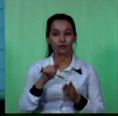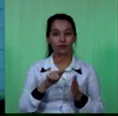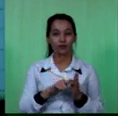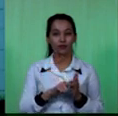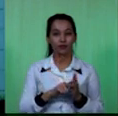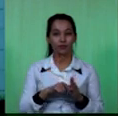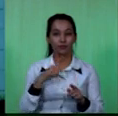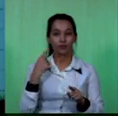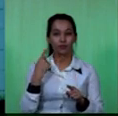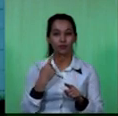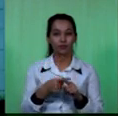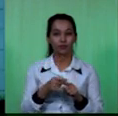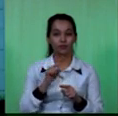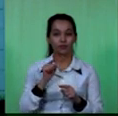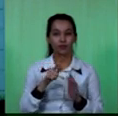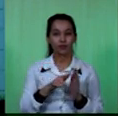1437,